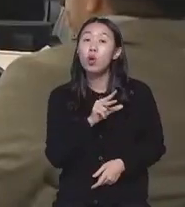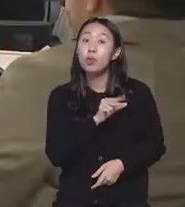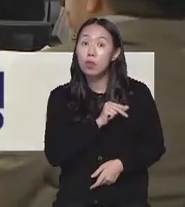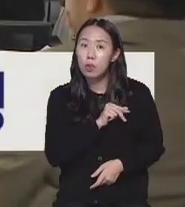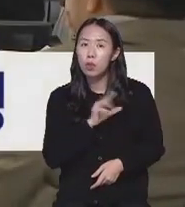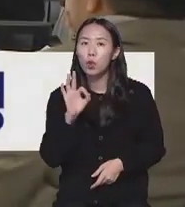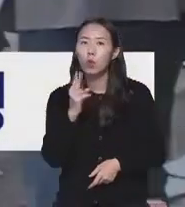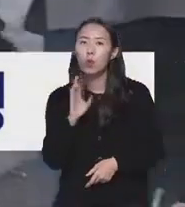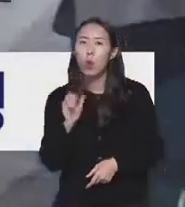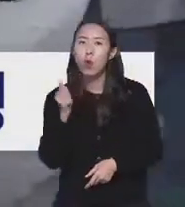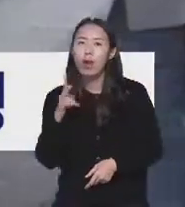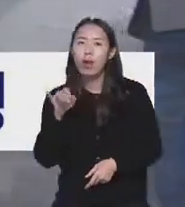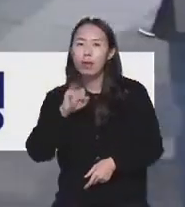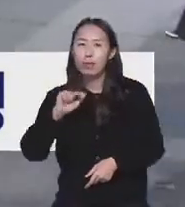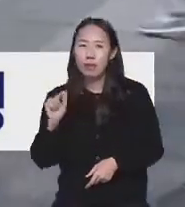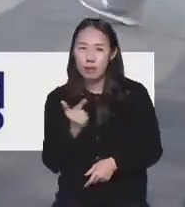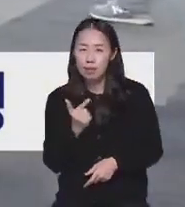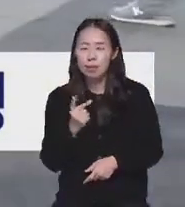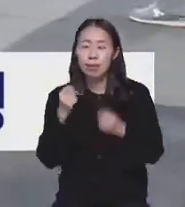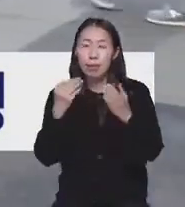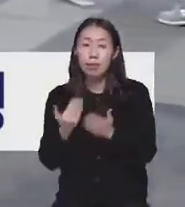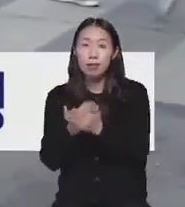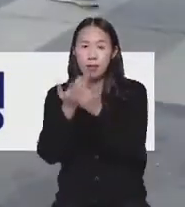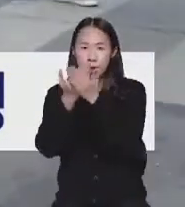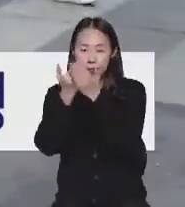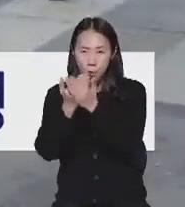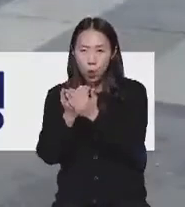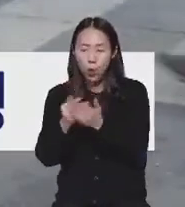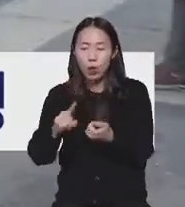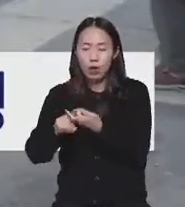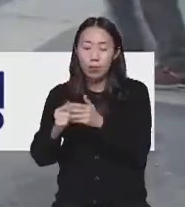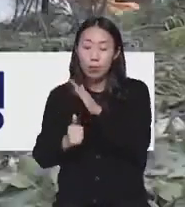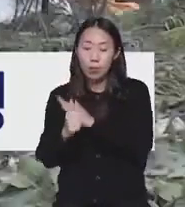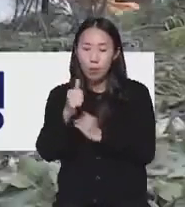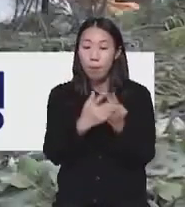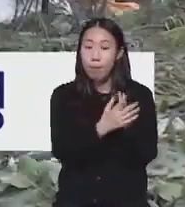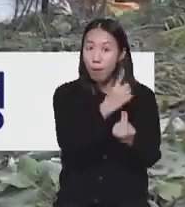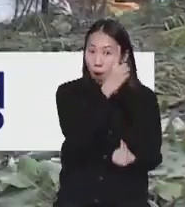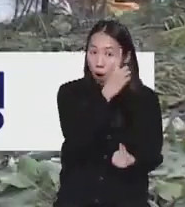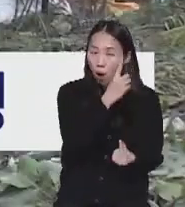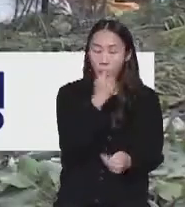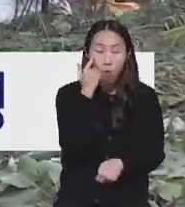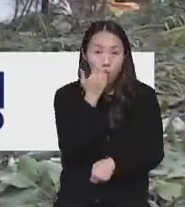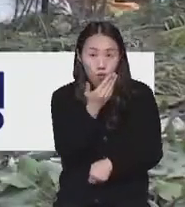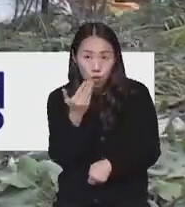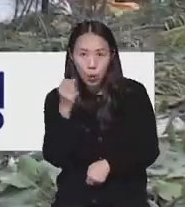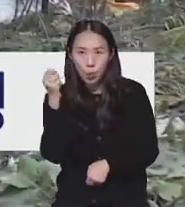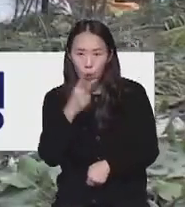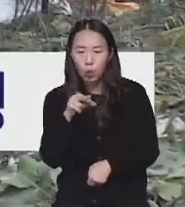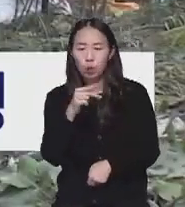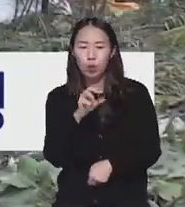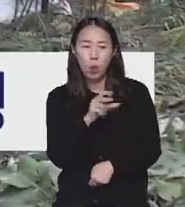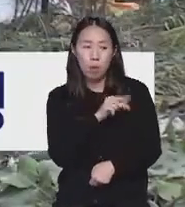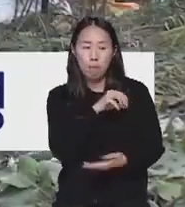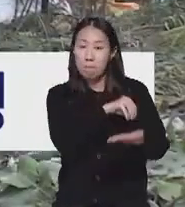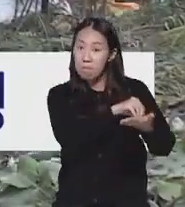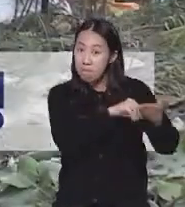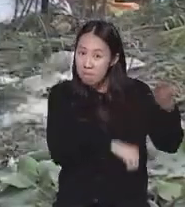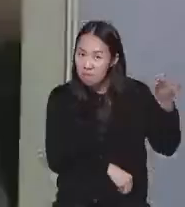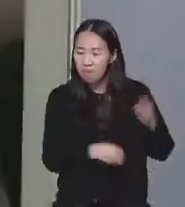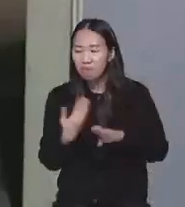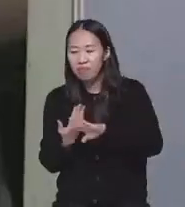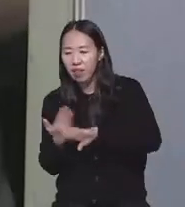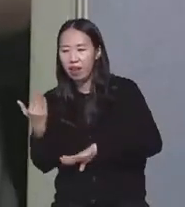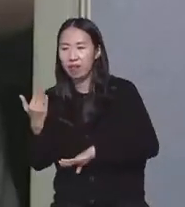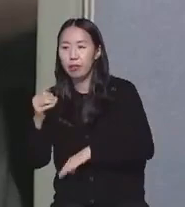의원과 용해인 새진보연합 대표의 단일화를 묻는 여론조사와 송 의원을 뺀 가상대결 여론조사가 동시에